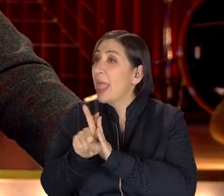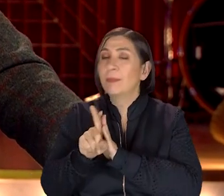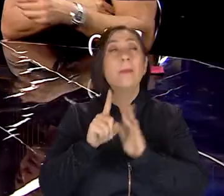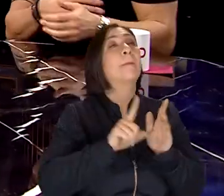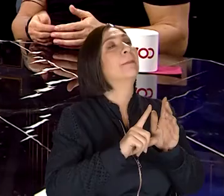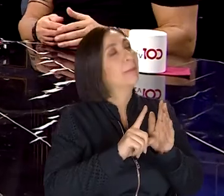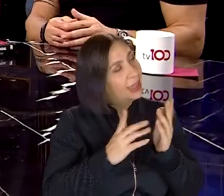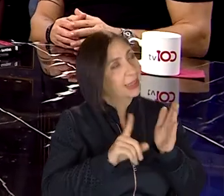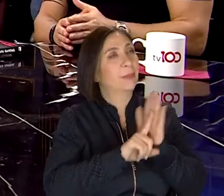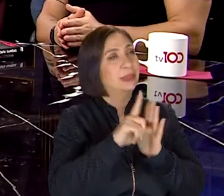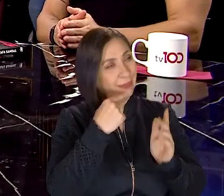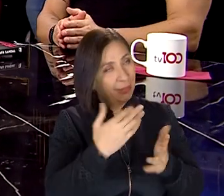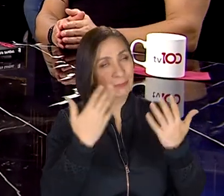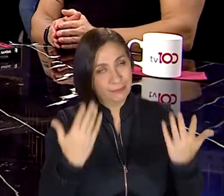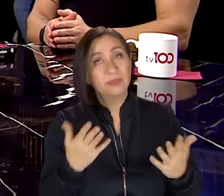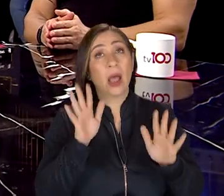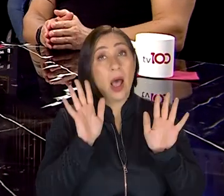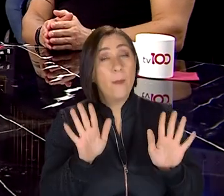başarıydı diyelim, eyvallah, okey. Ama